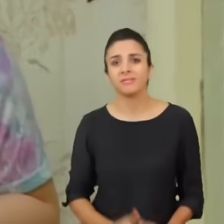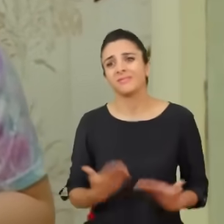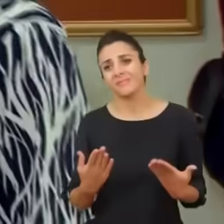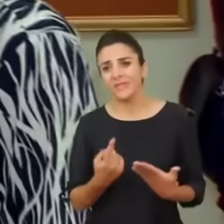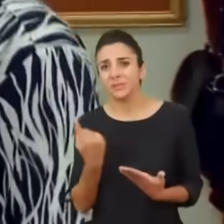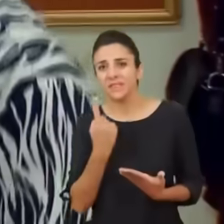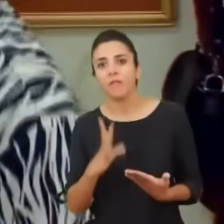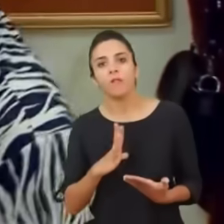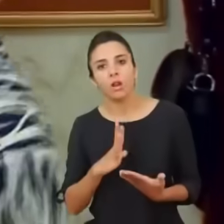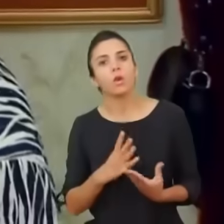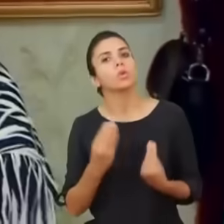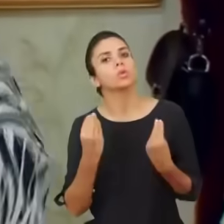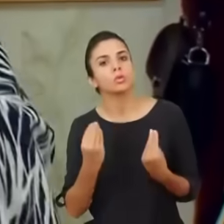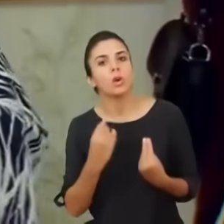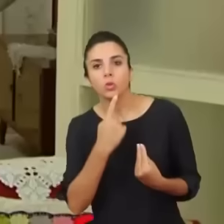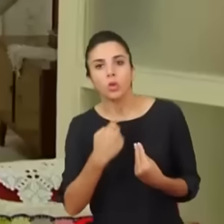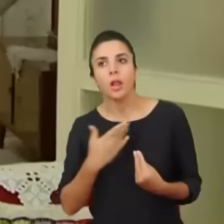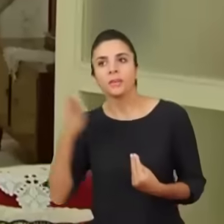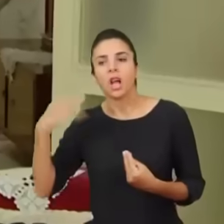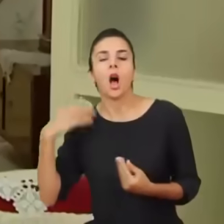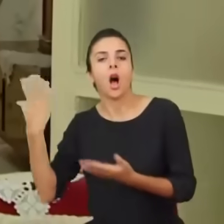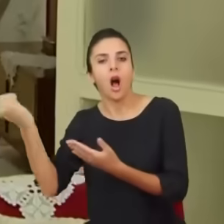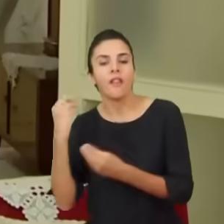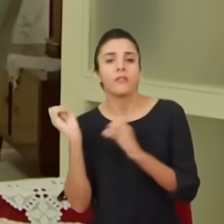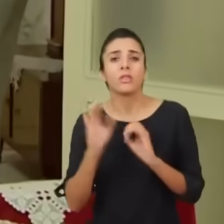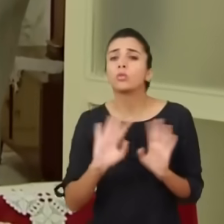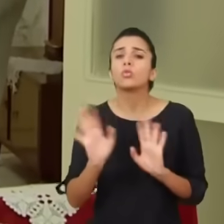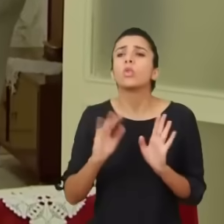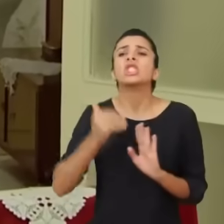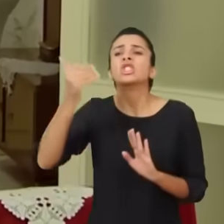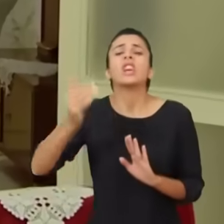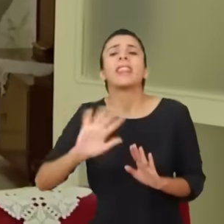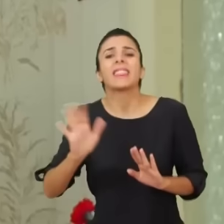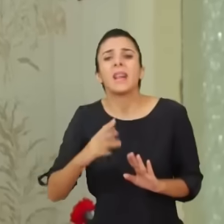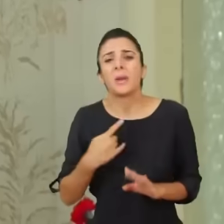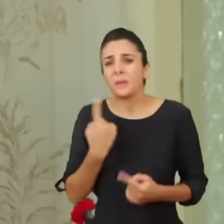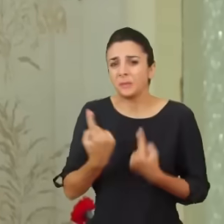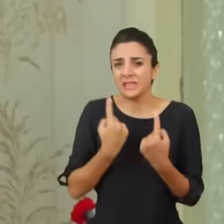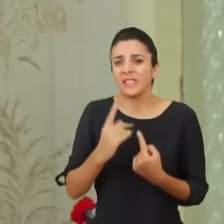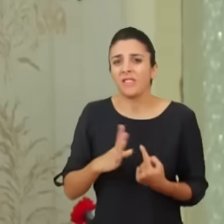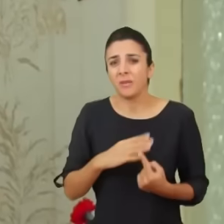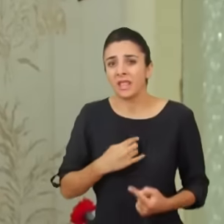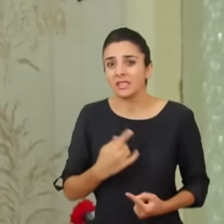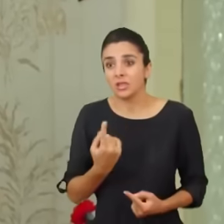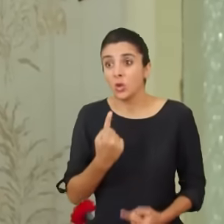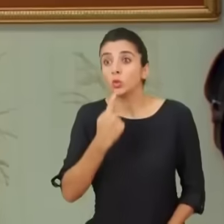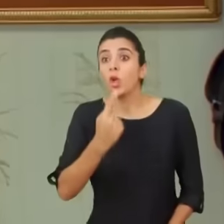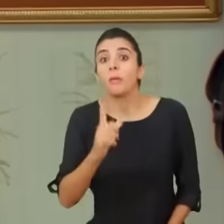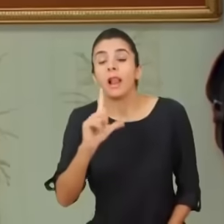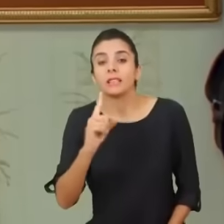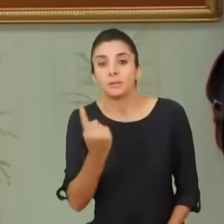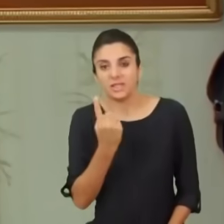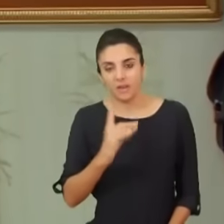Aslında var. Güzel. Dışarıdan gelirken getireyim. Yok, dışarıdan getirmelik bir şey değil de birine söylemen gereken bir şey